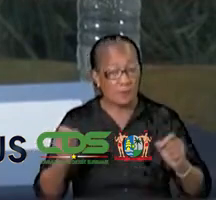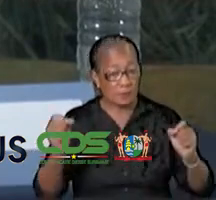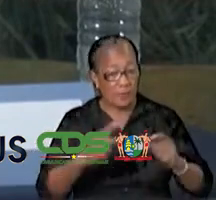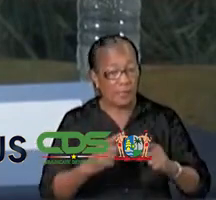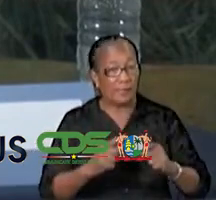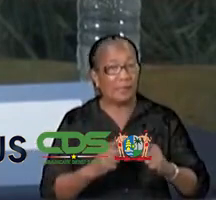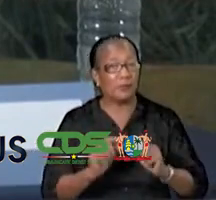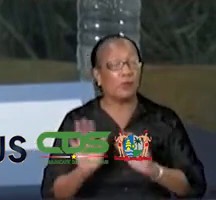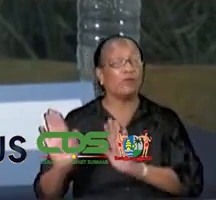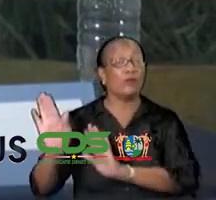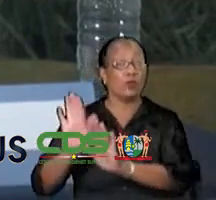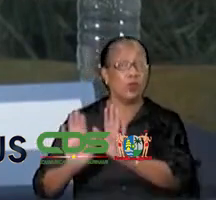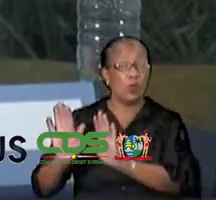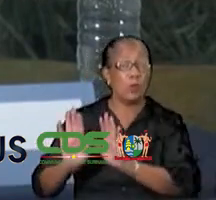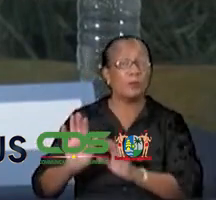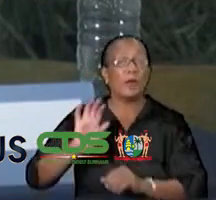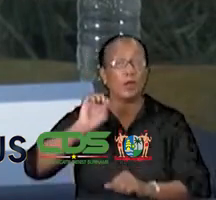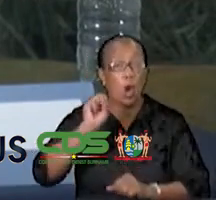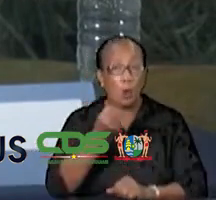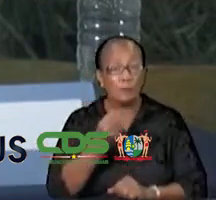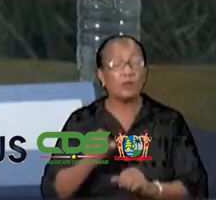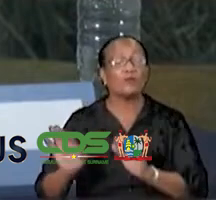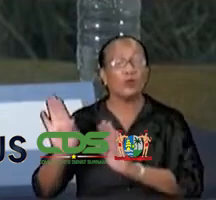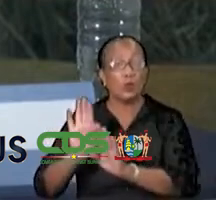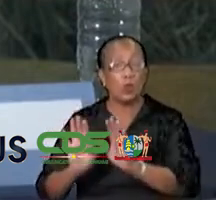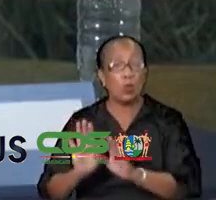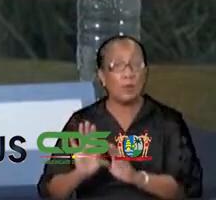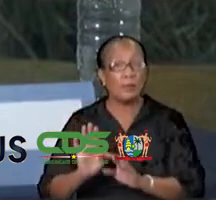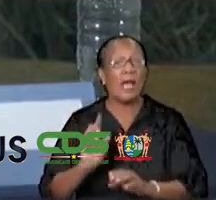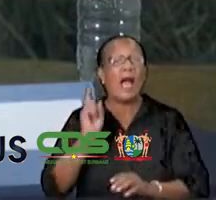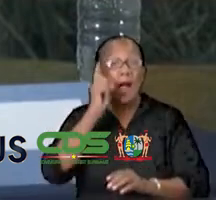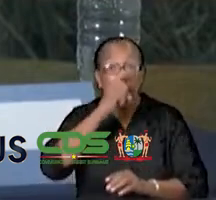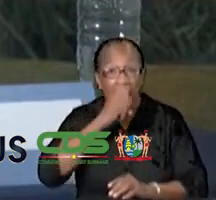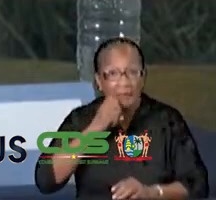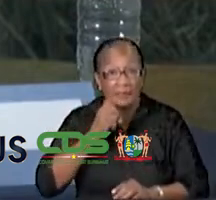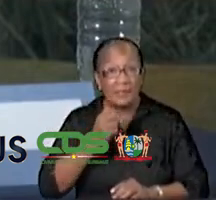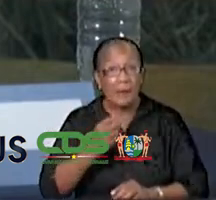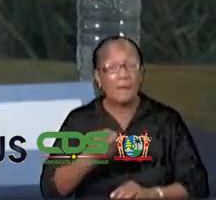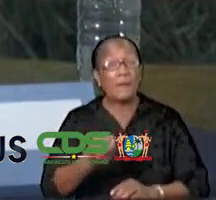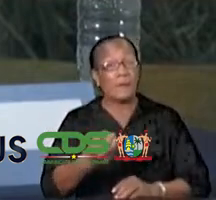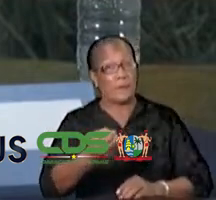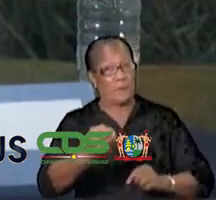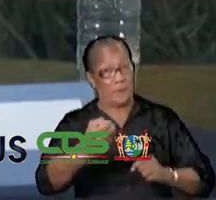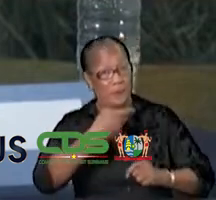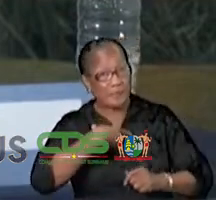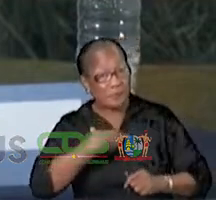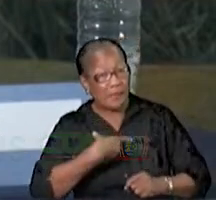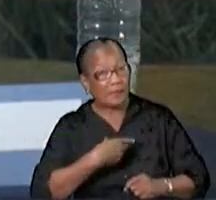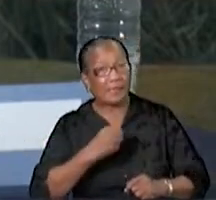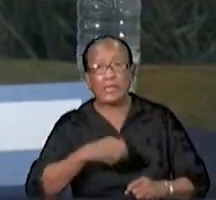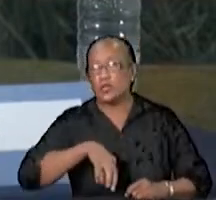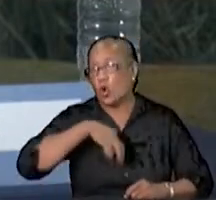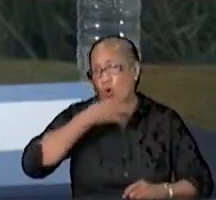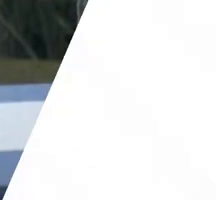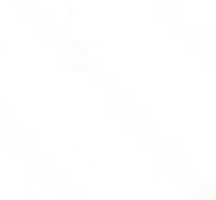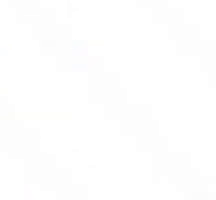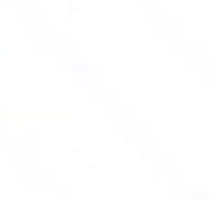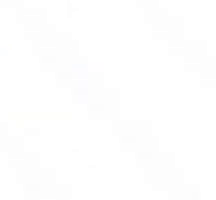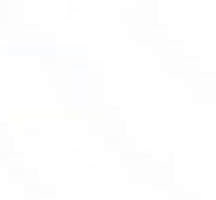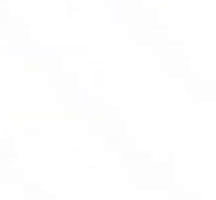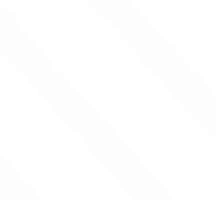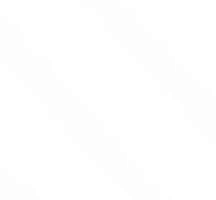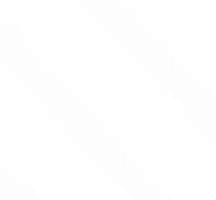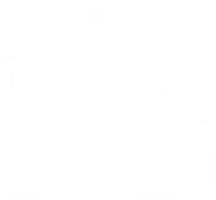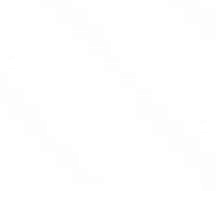tot recordhoogte, maar om te voorkomen dat wanneer je besmet raakt, het niet dusdanig ernstig wordt dat je opgenomen moet worden.